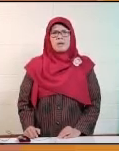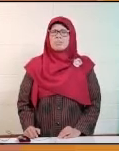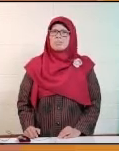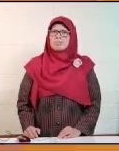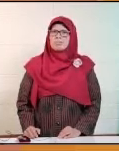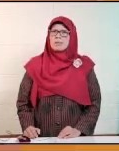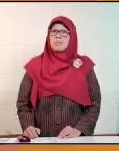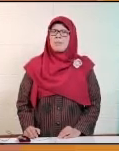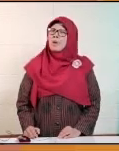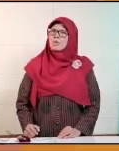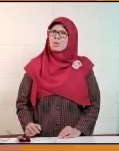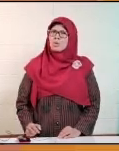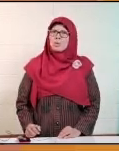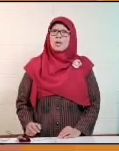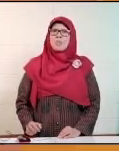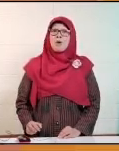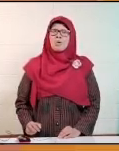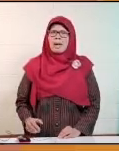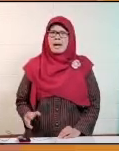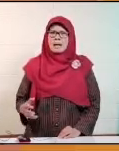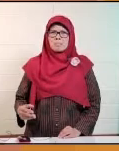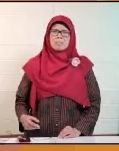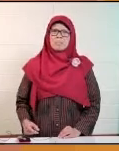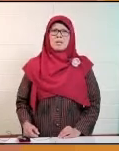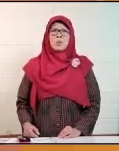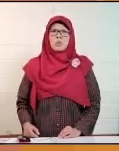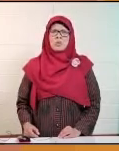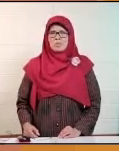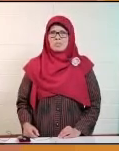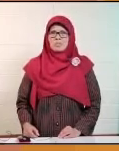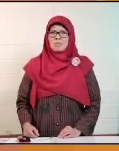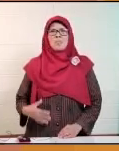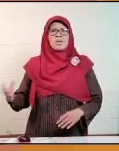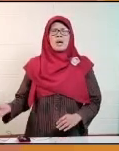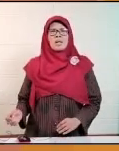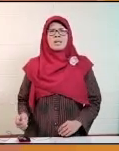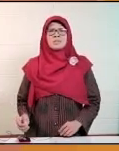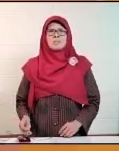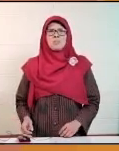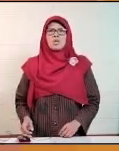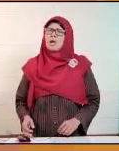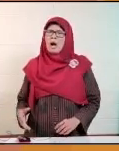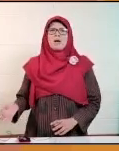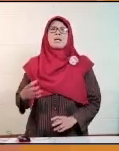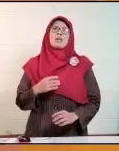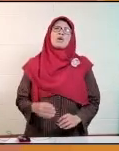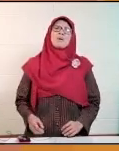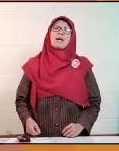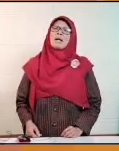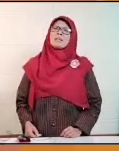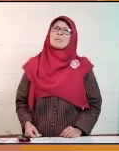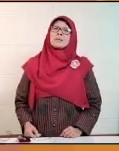yuk apa pulang dulu Ibu mau kondangan Ayo ikut Mungkin kalian Langsung Ia